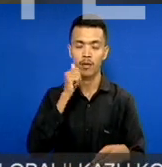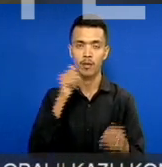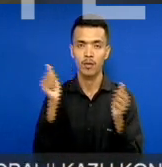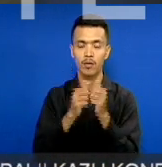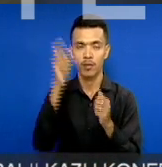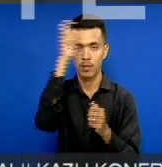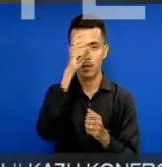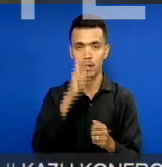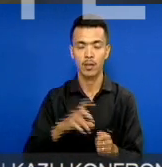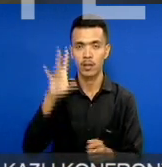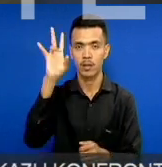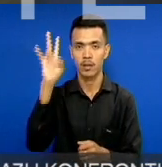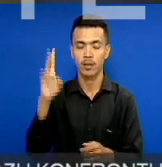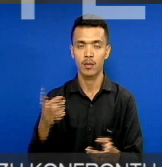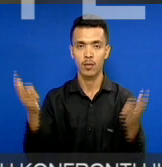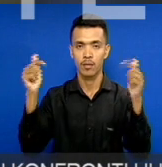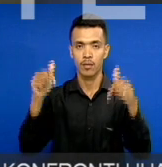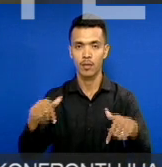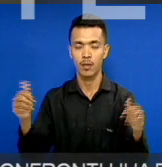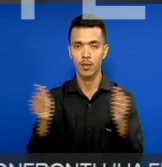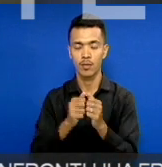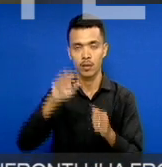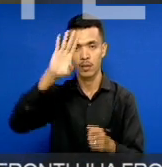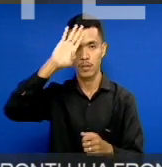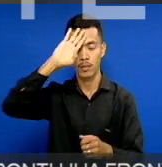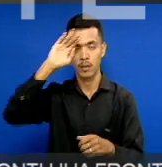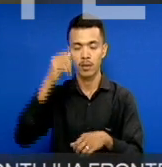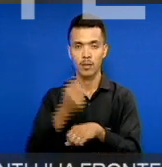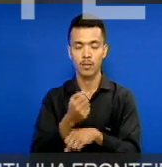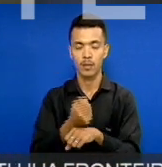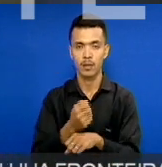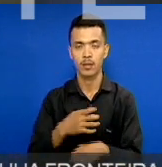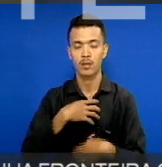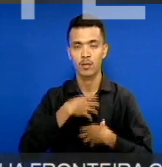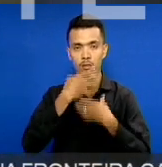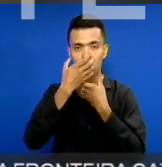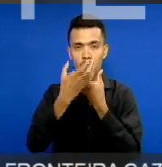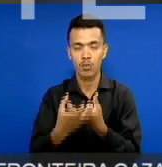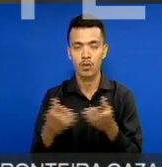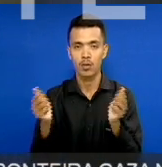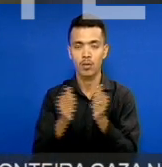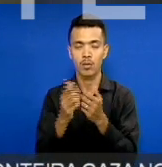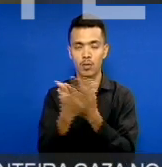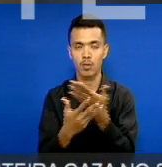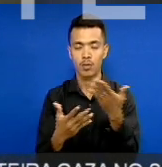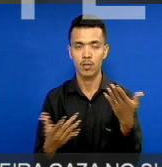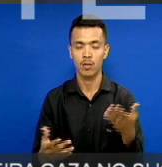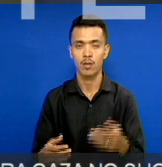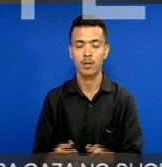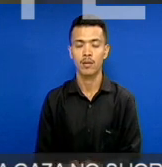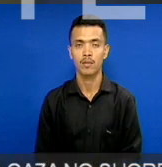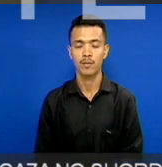husi Faulata, mai ho ising manas makas, laransai muta horang, senti ruin serne moras